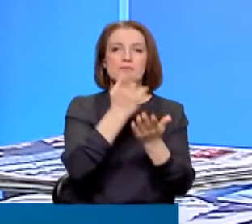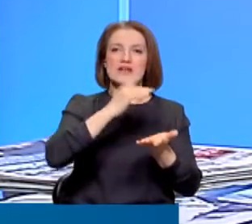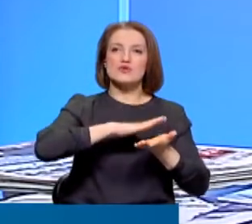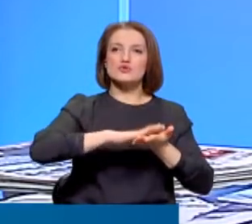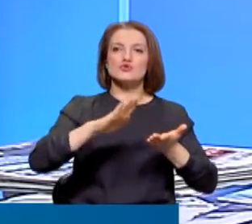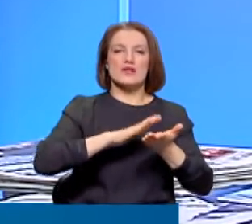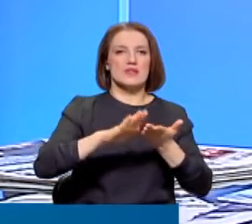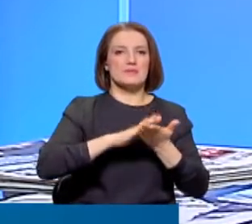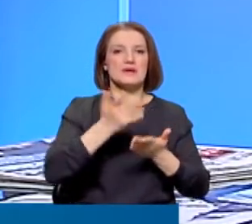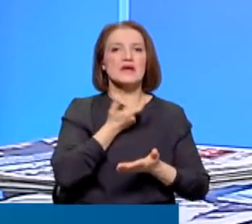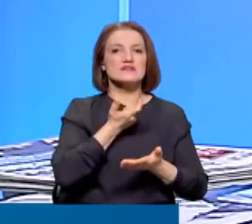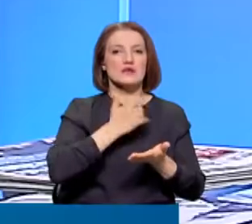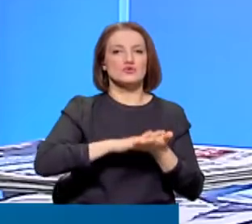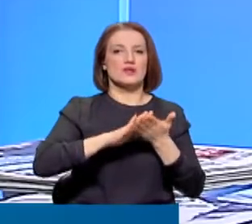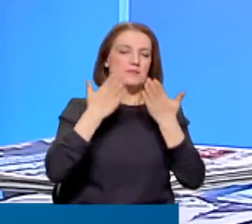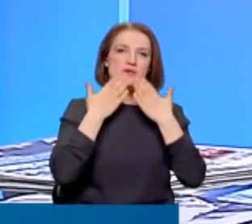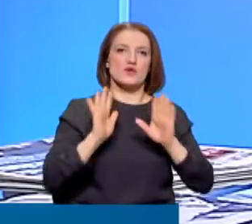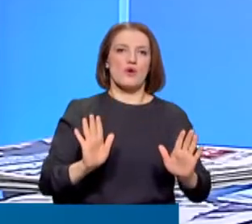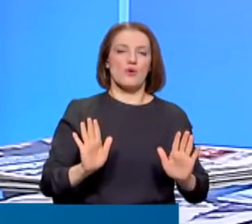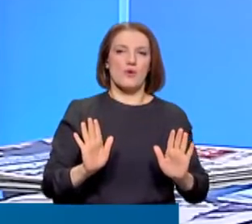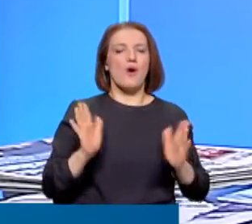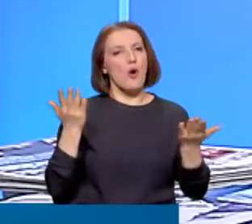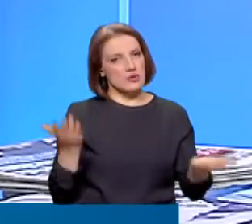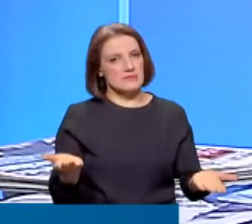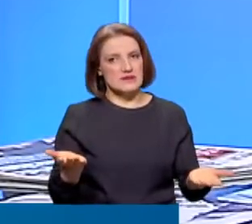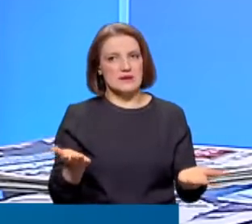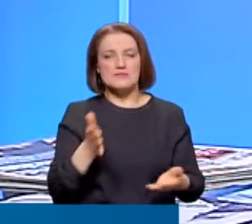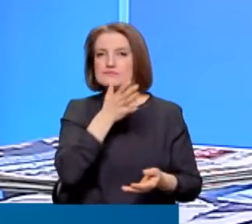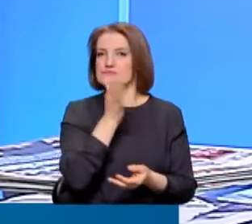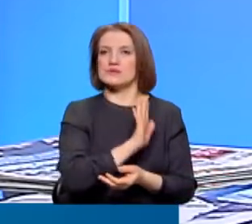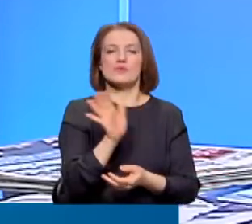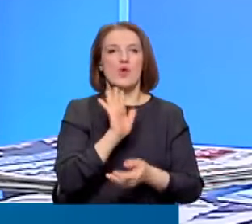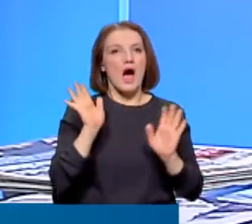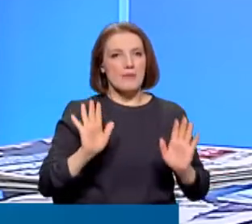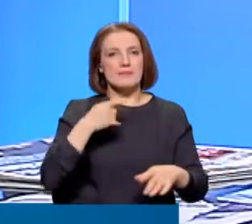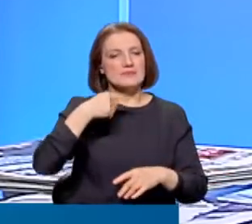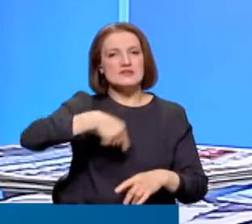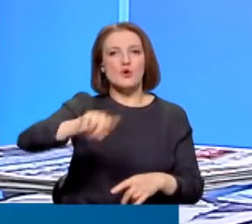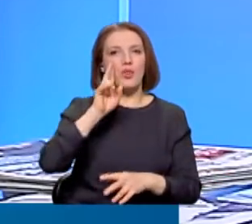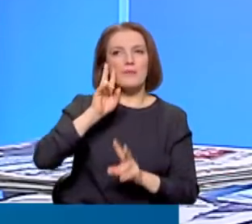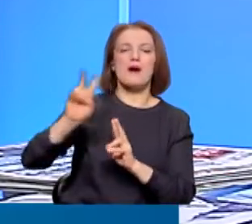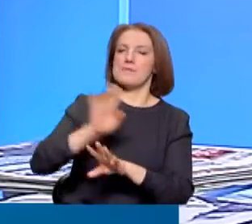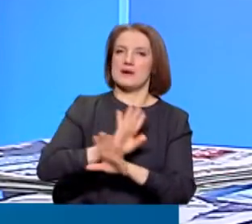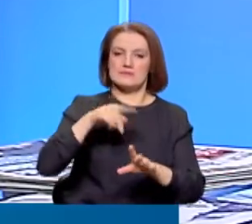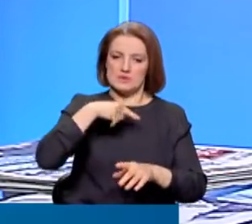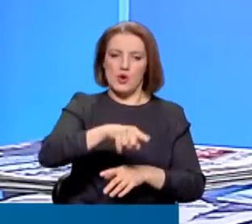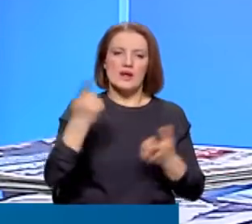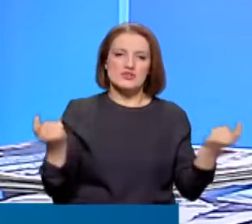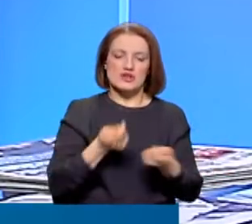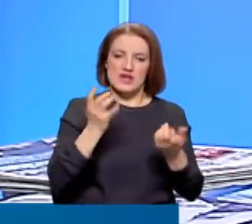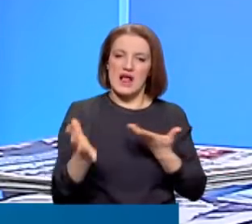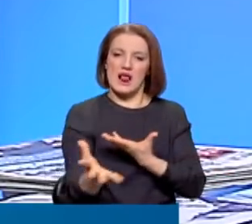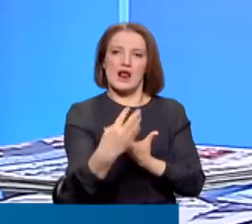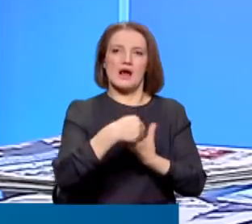düzenleme yasal düzenleme yok loblar olabilir hani bilmiyoruz ama biz onlara bakmayız burada çalışmalarımızı